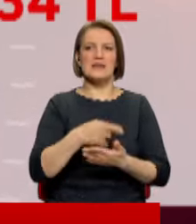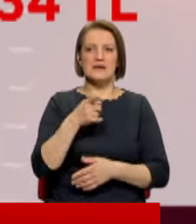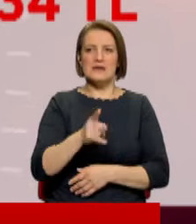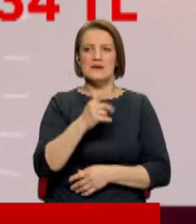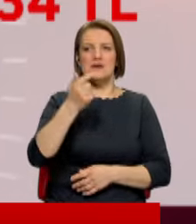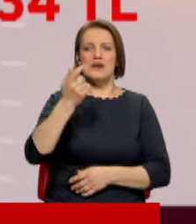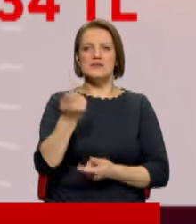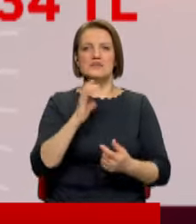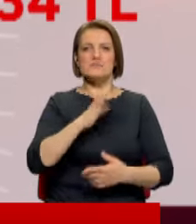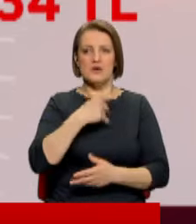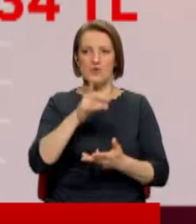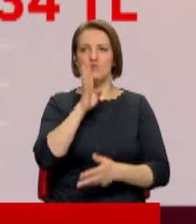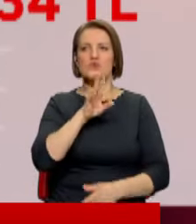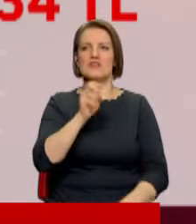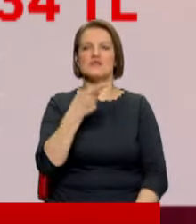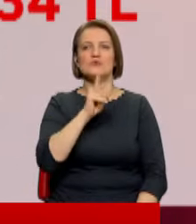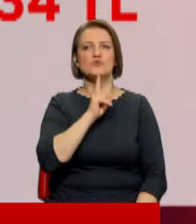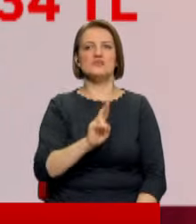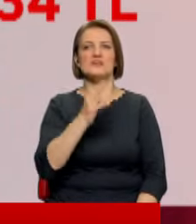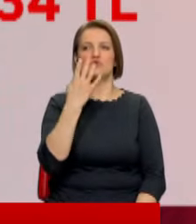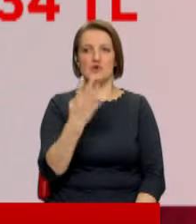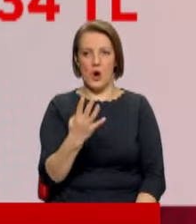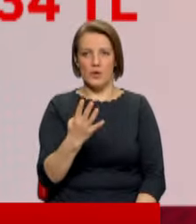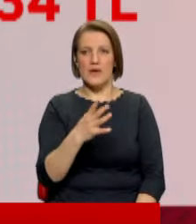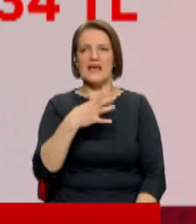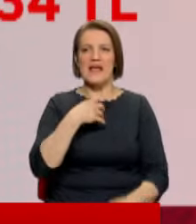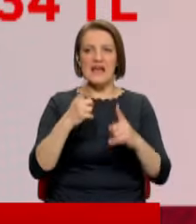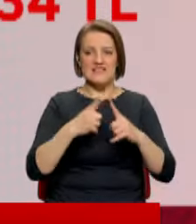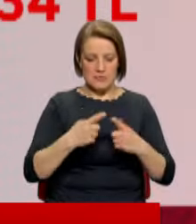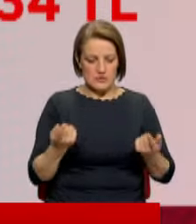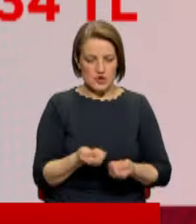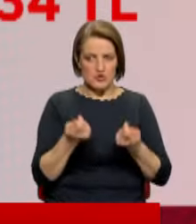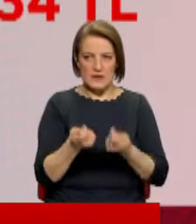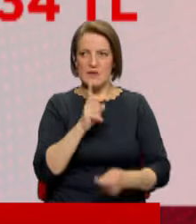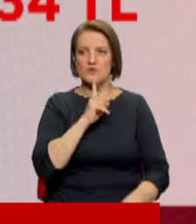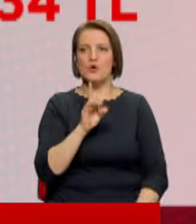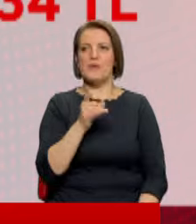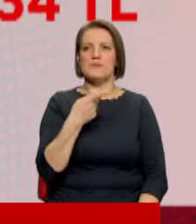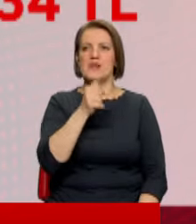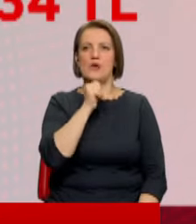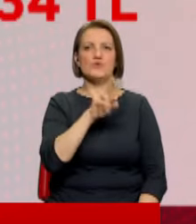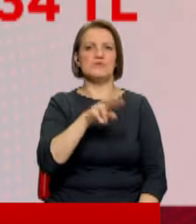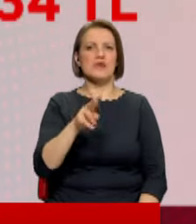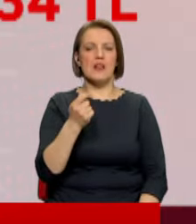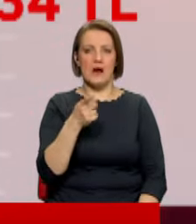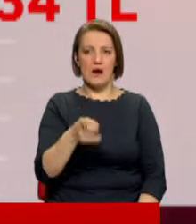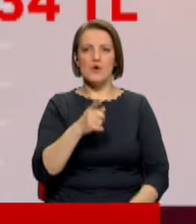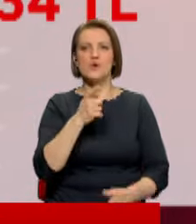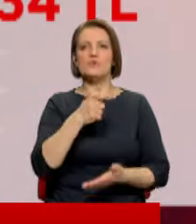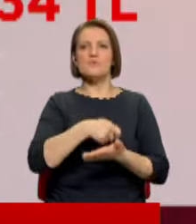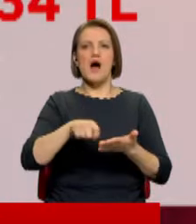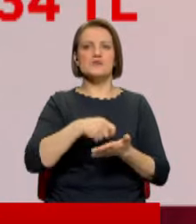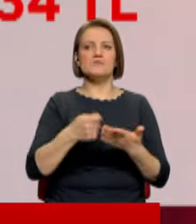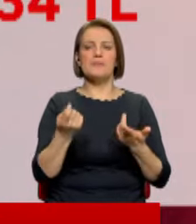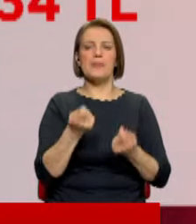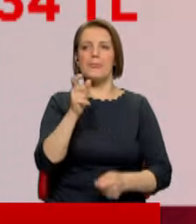sırasıyla işverenlerde 408. 174 L kendi hesabında çalışanlarda 115. 622 lira ücretli